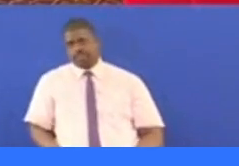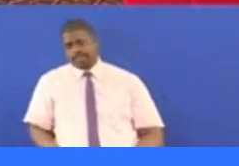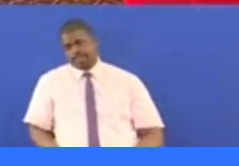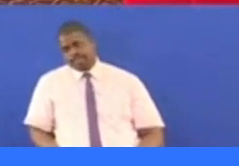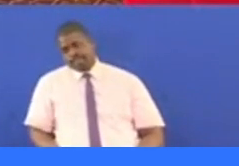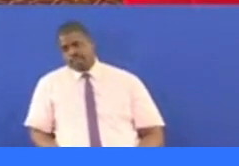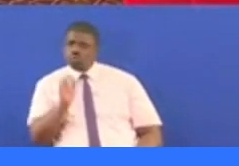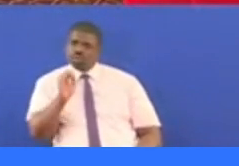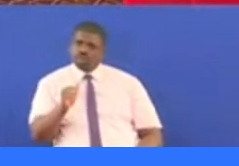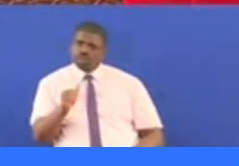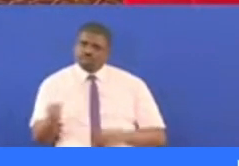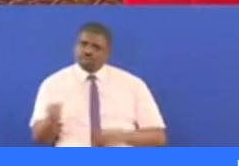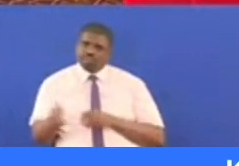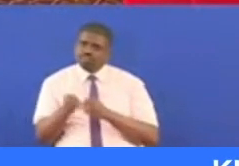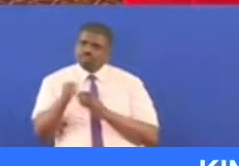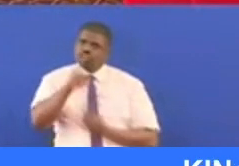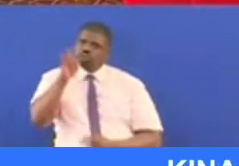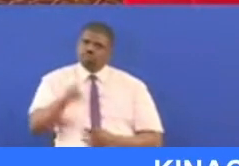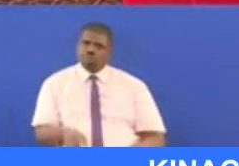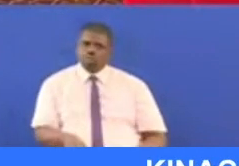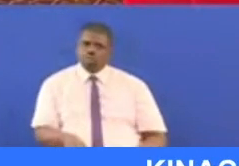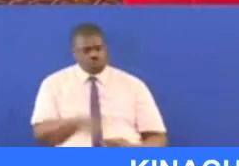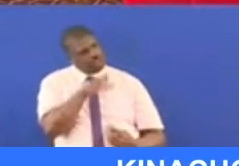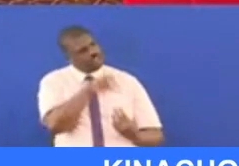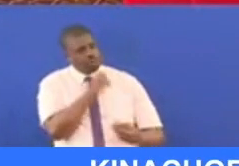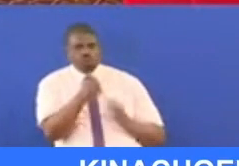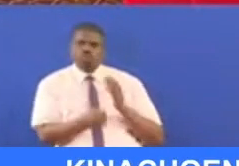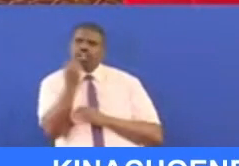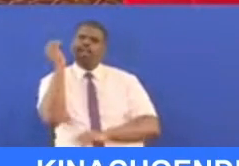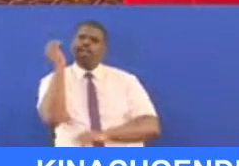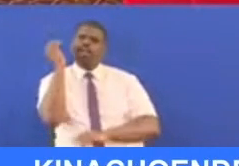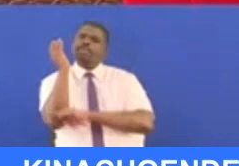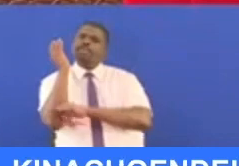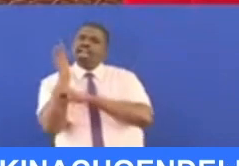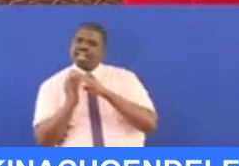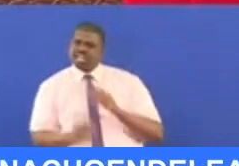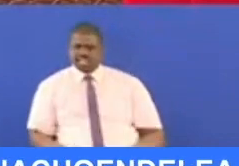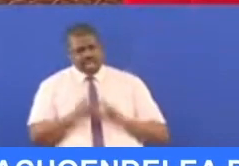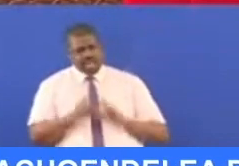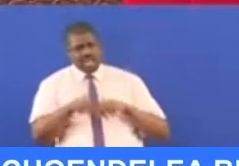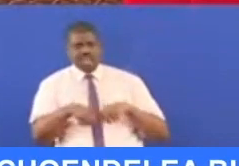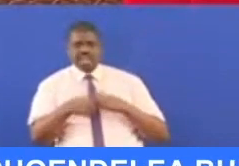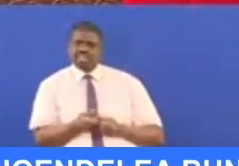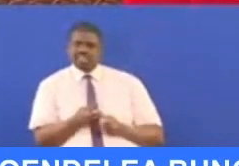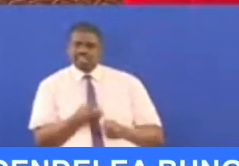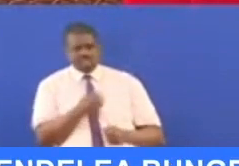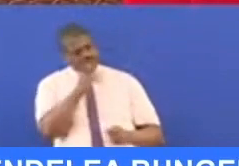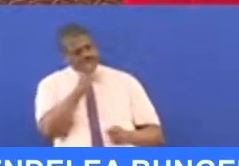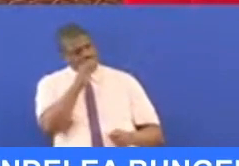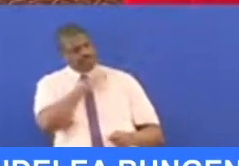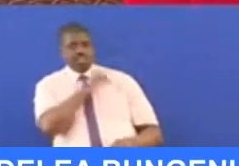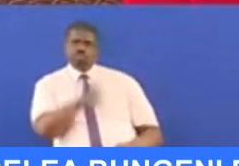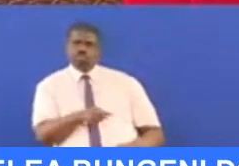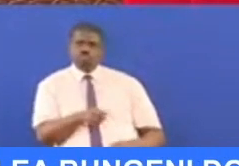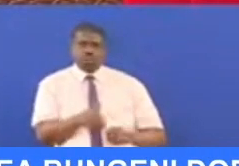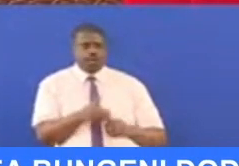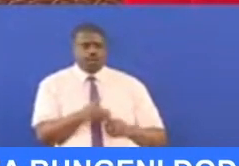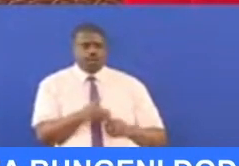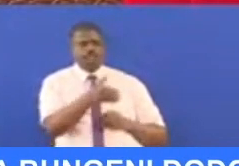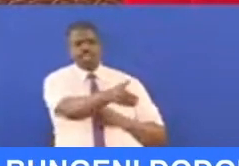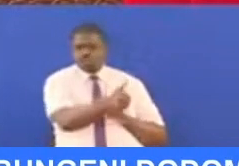Unaambia mfumo ndio unachagua, utachagua kutokana na miaka, lakini unakuta ameajiriwa mtu wa mbele yake wa nyuma